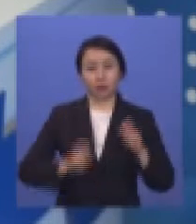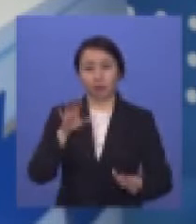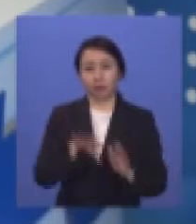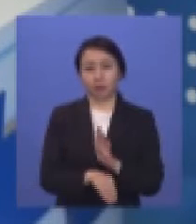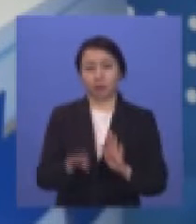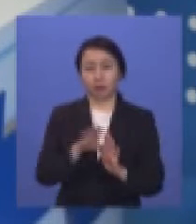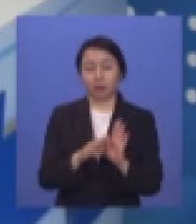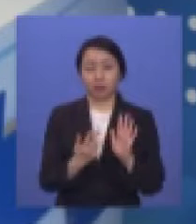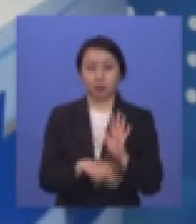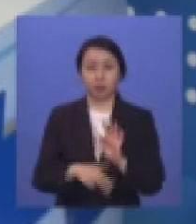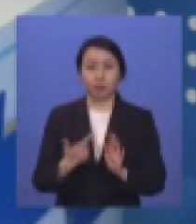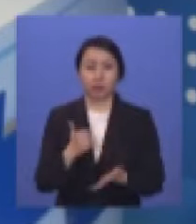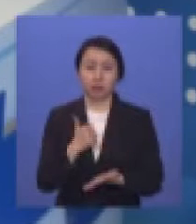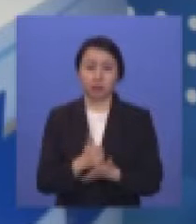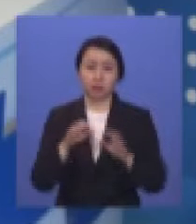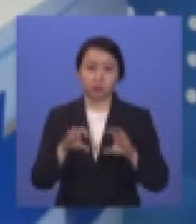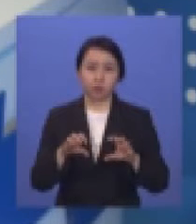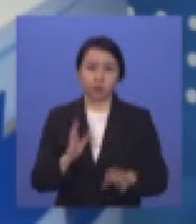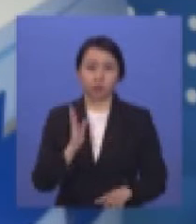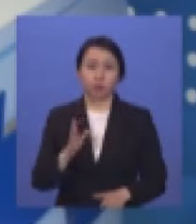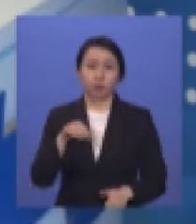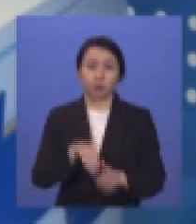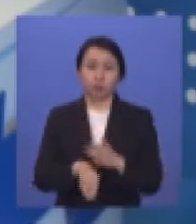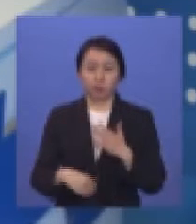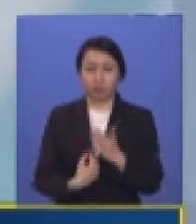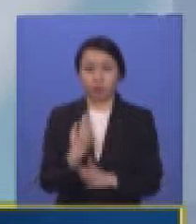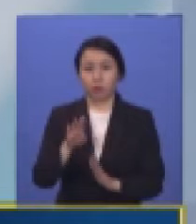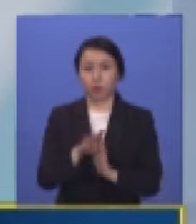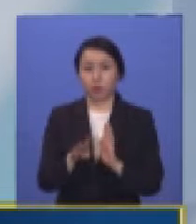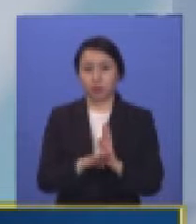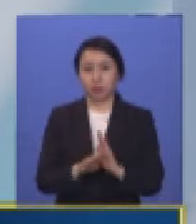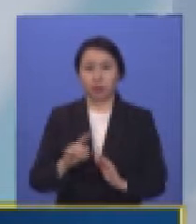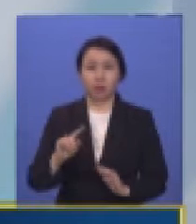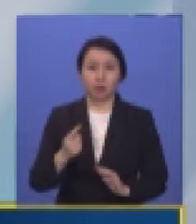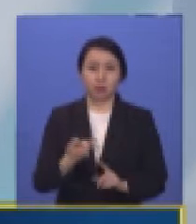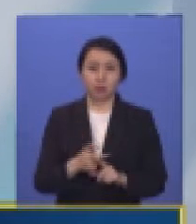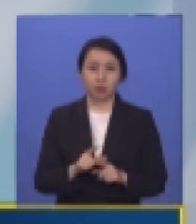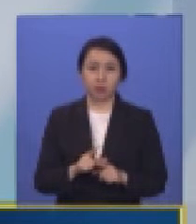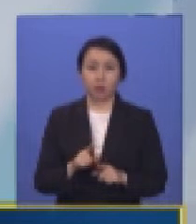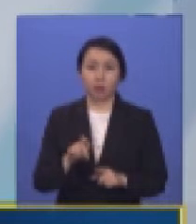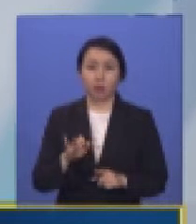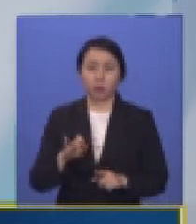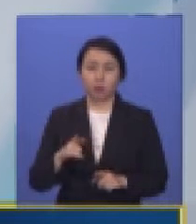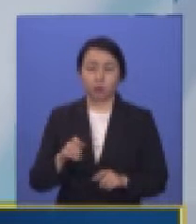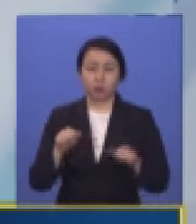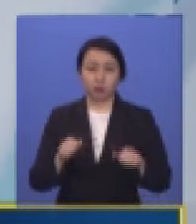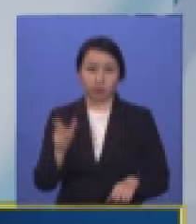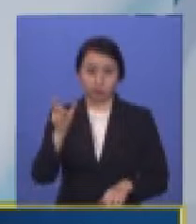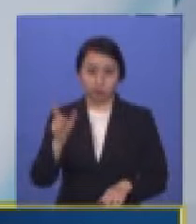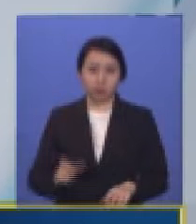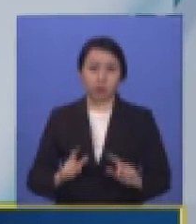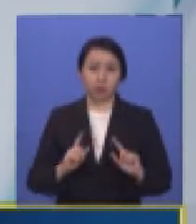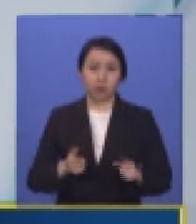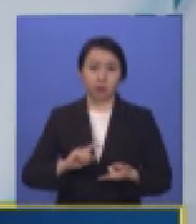в дополнение к статье 83 основного закона будет добавлена новая статья. Это касается уполномоченного по